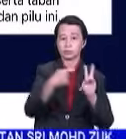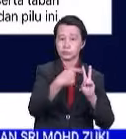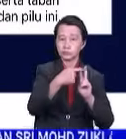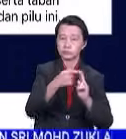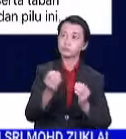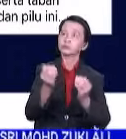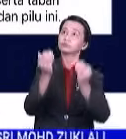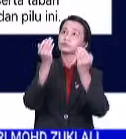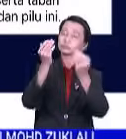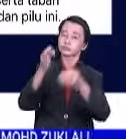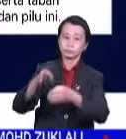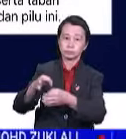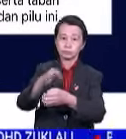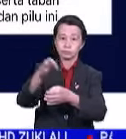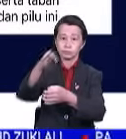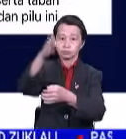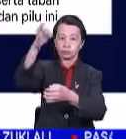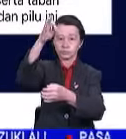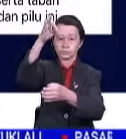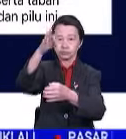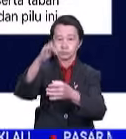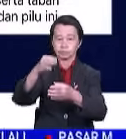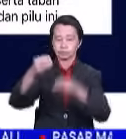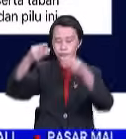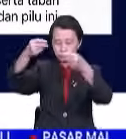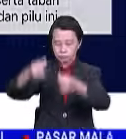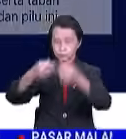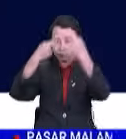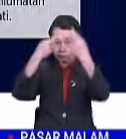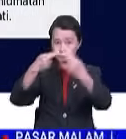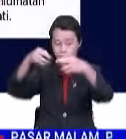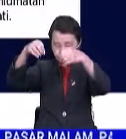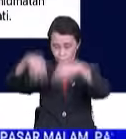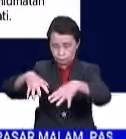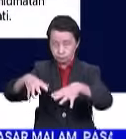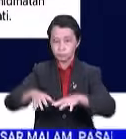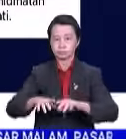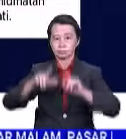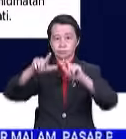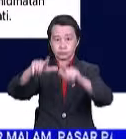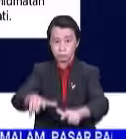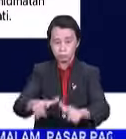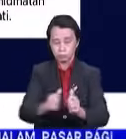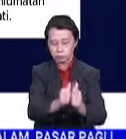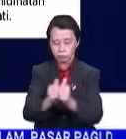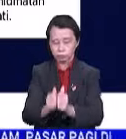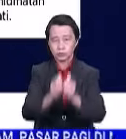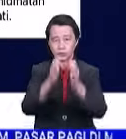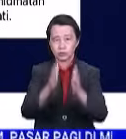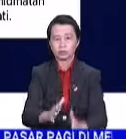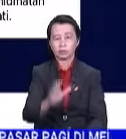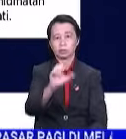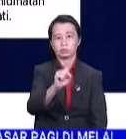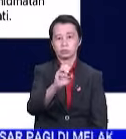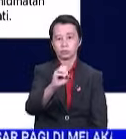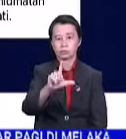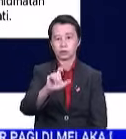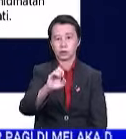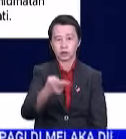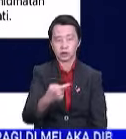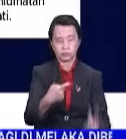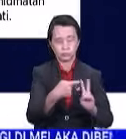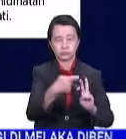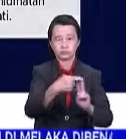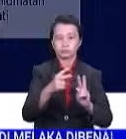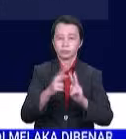mendoakan agar roh alaihim dicuri rahmat dan ditempatkan bersama para Shalihin Baginda